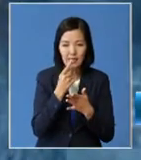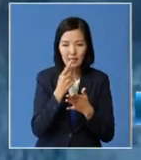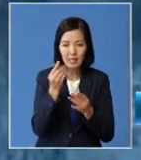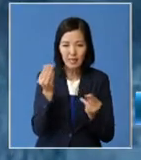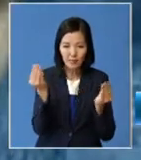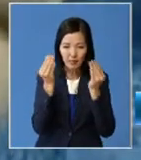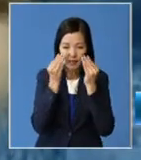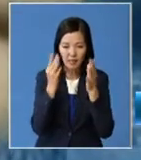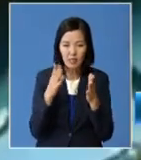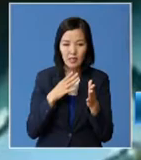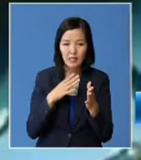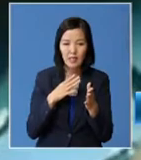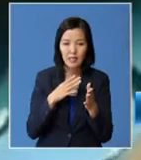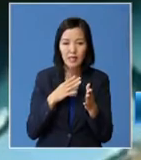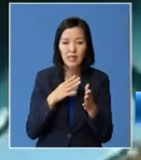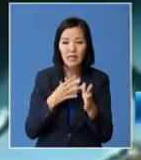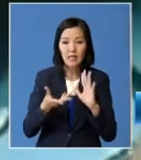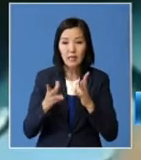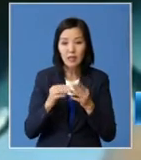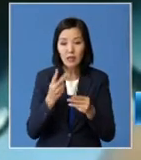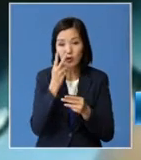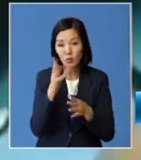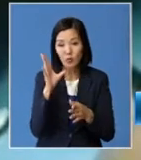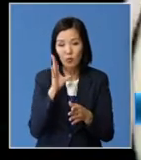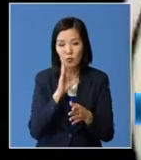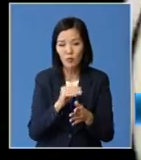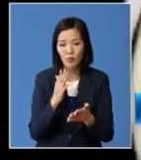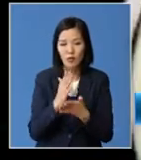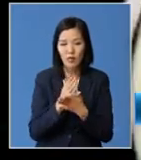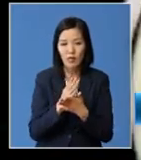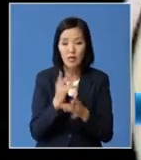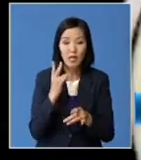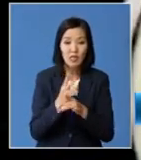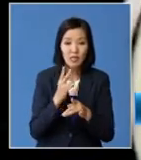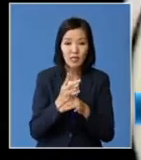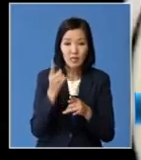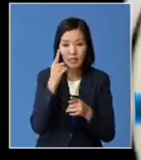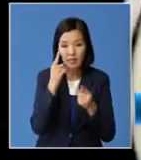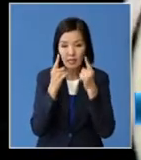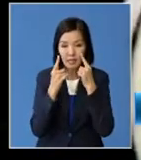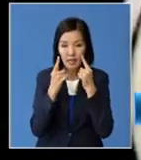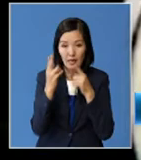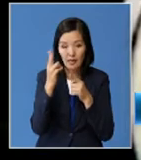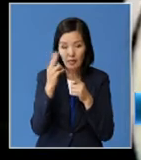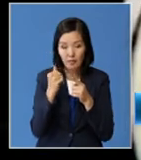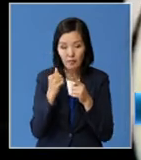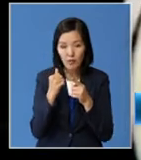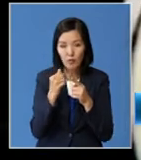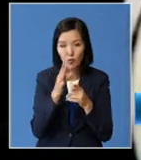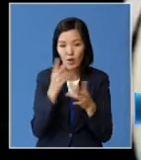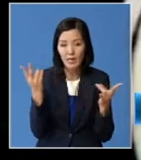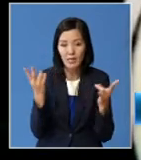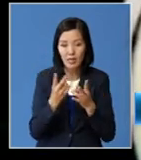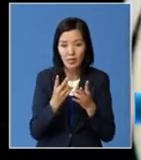линза орнатылған екен. Нәтижесінде науқас көру мүмкіндігіне ие болды. Ал жасанды линзаға бейімделу үшін біраз уақыт қажет екен. Айта